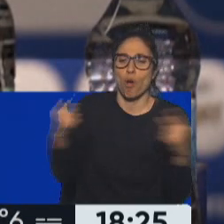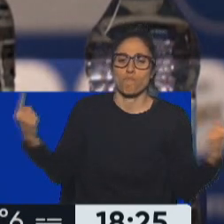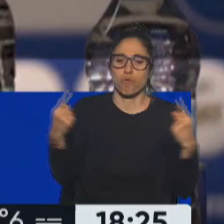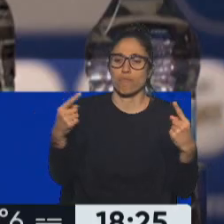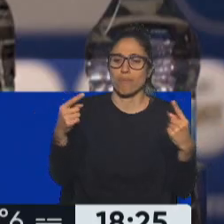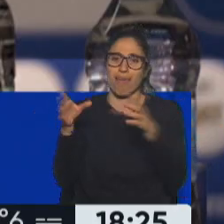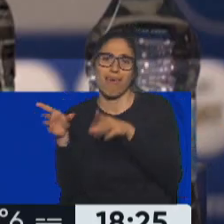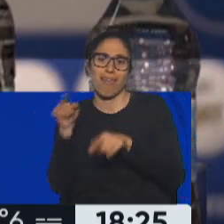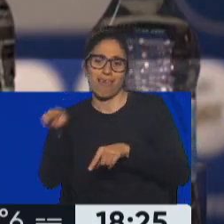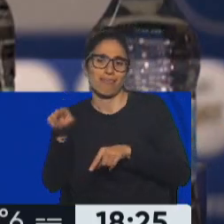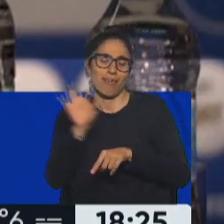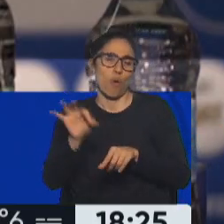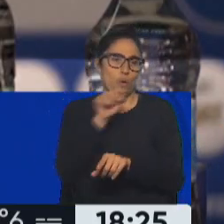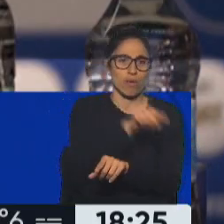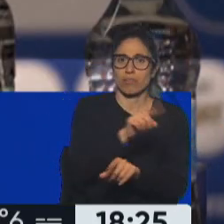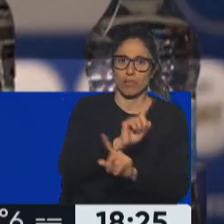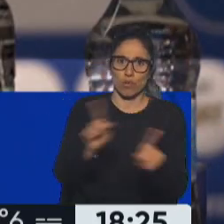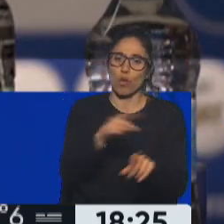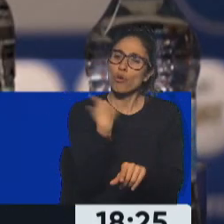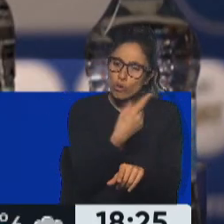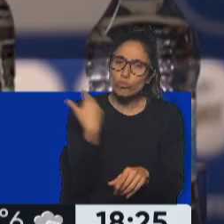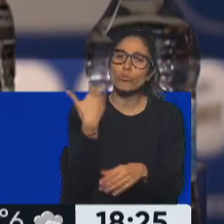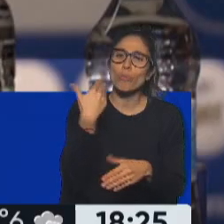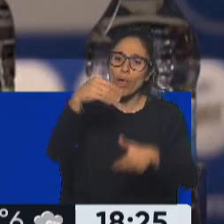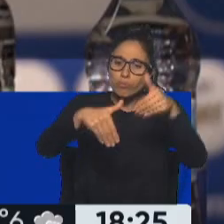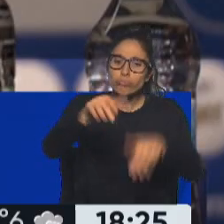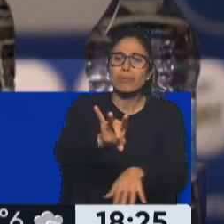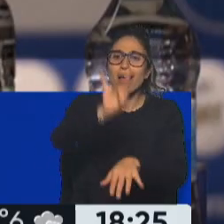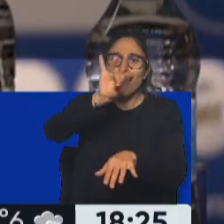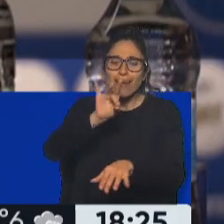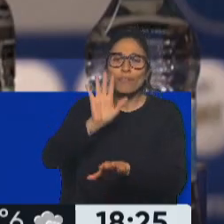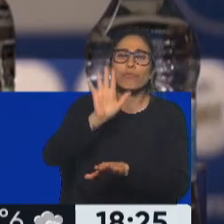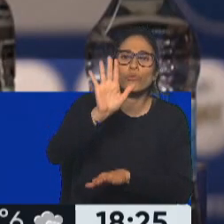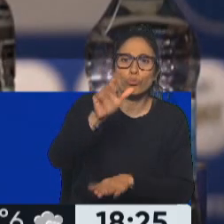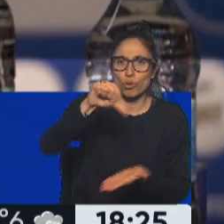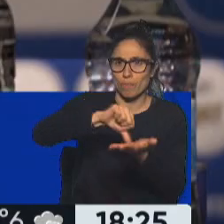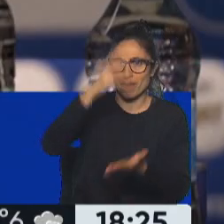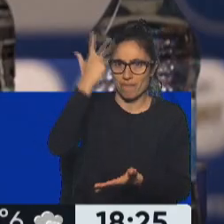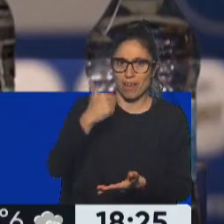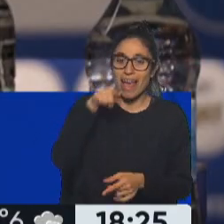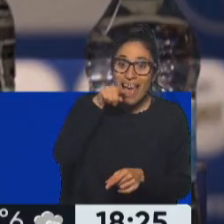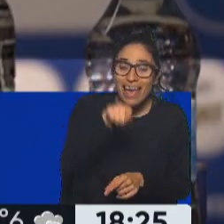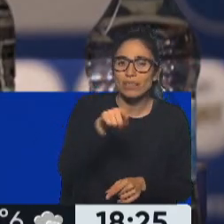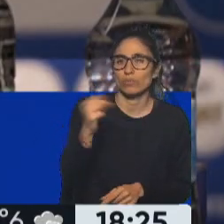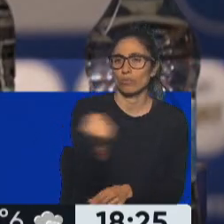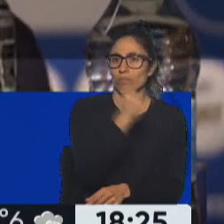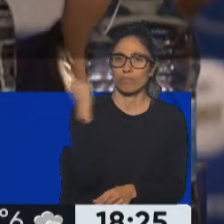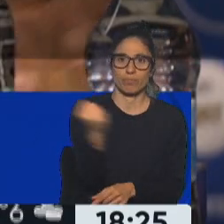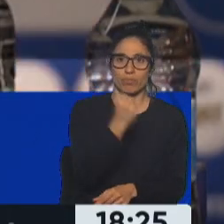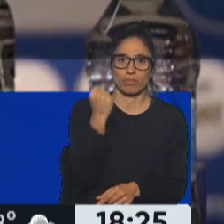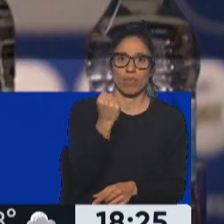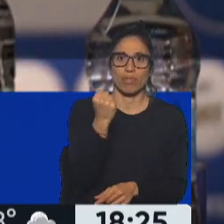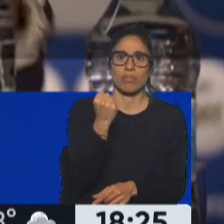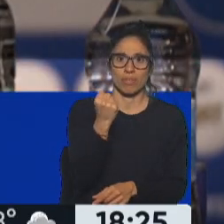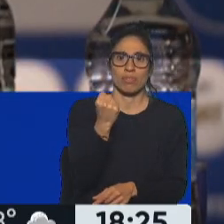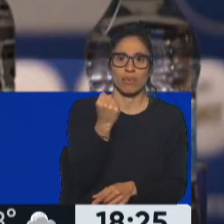a l'opportunité de choisir le futur de notre pays et c'est une tâche qu'il faut souligner, c'est très important. Et je pense que